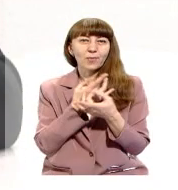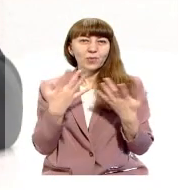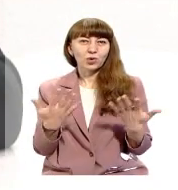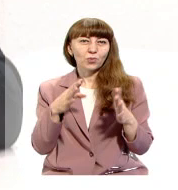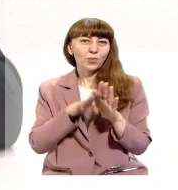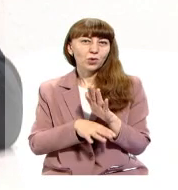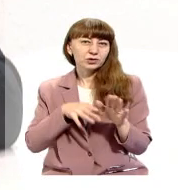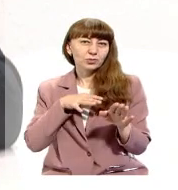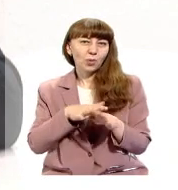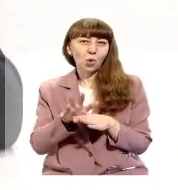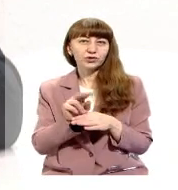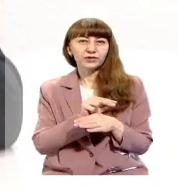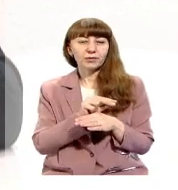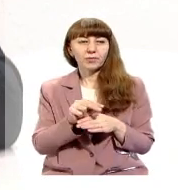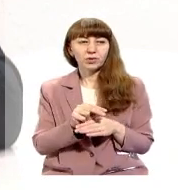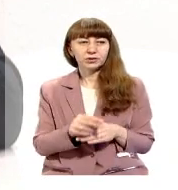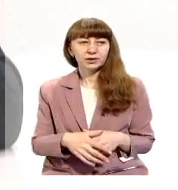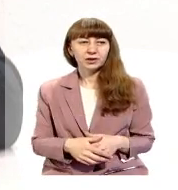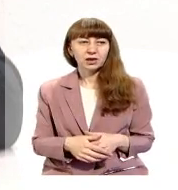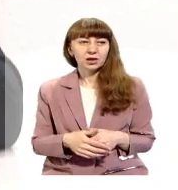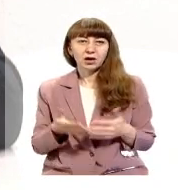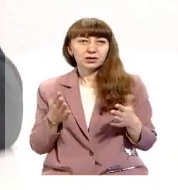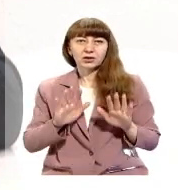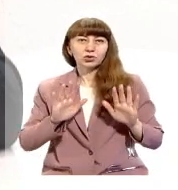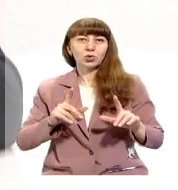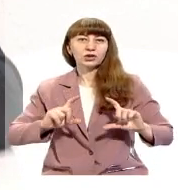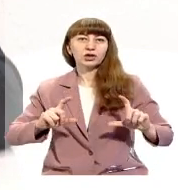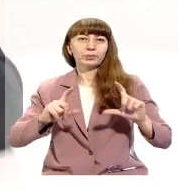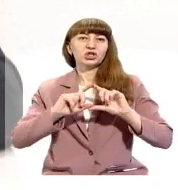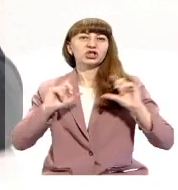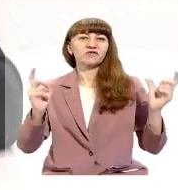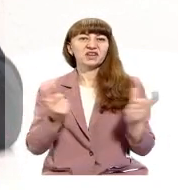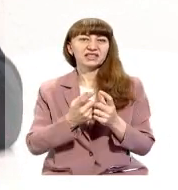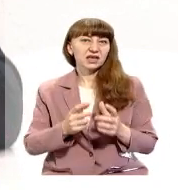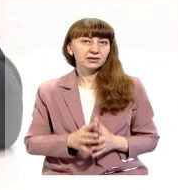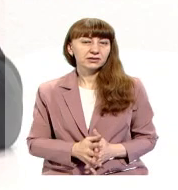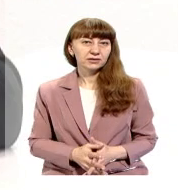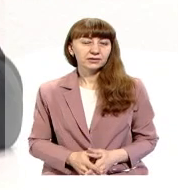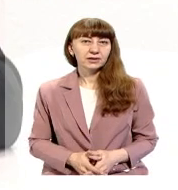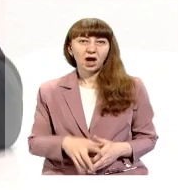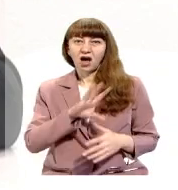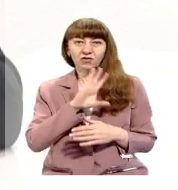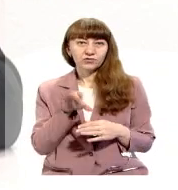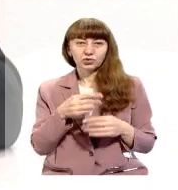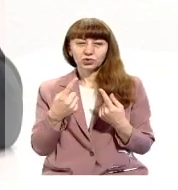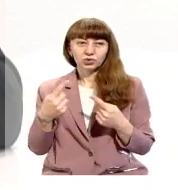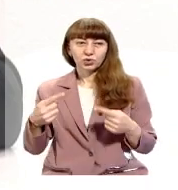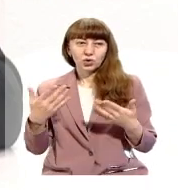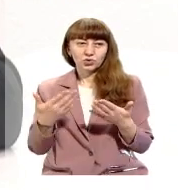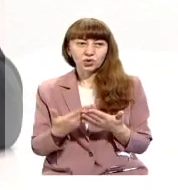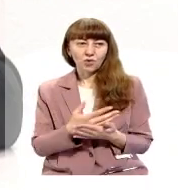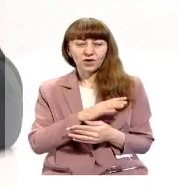после демонтажа по сути осталось только Кирпичная коробка от неё так что всё остальное в школе абсолютно